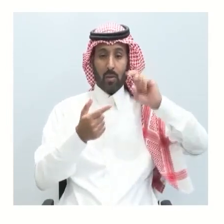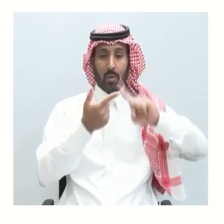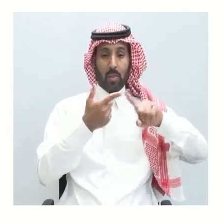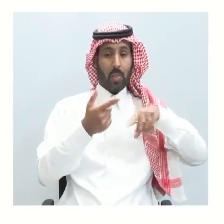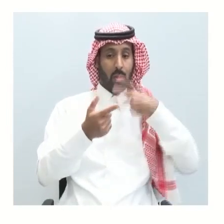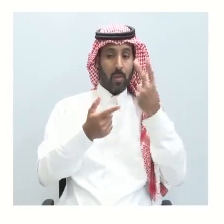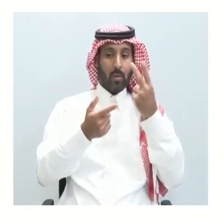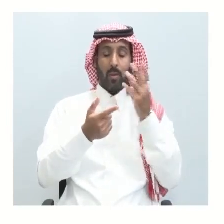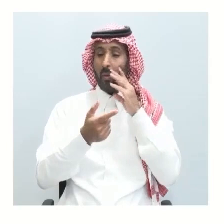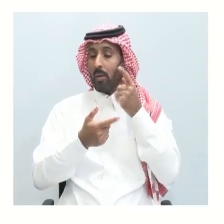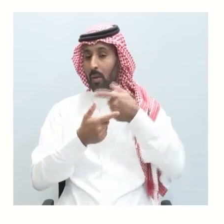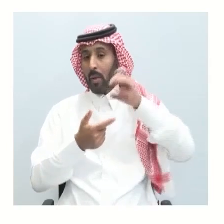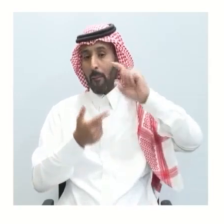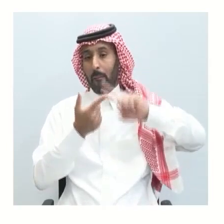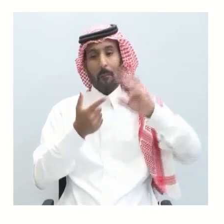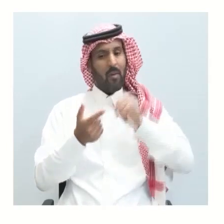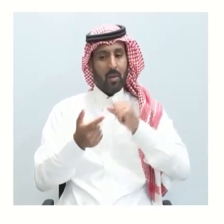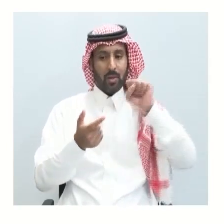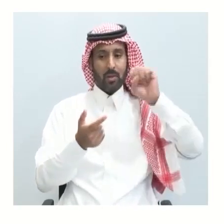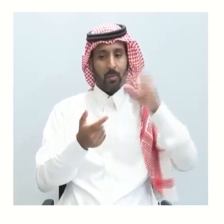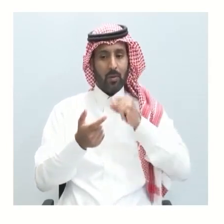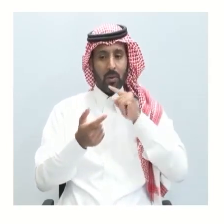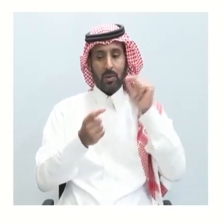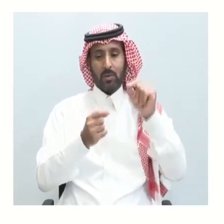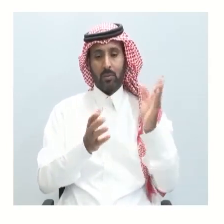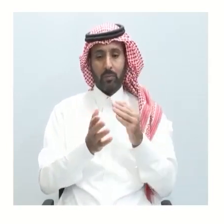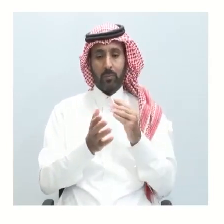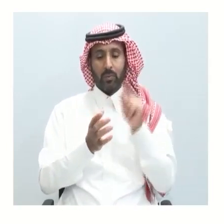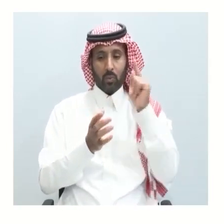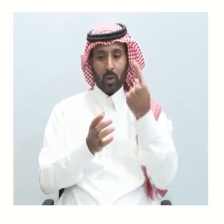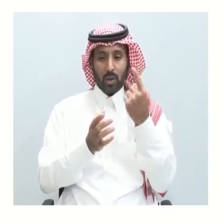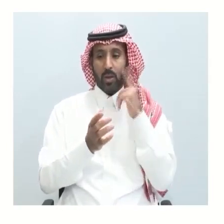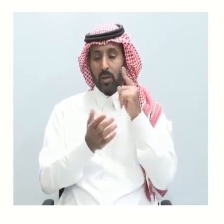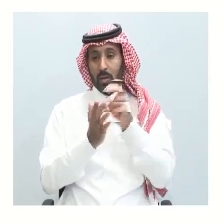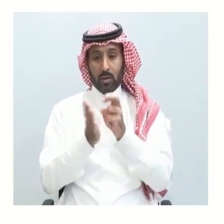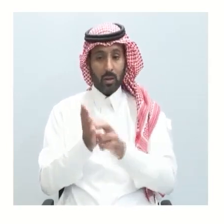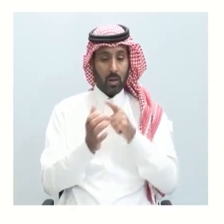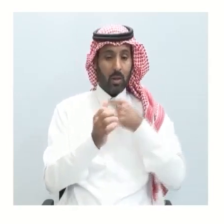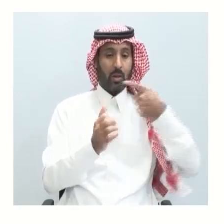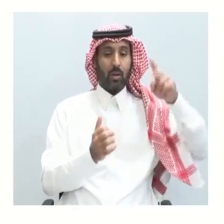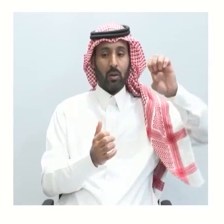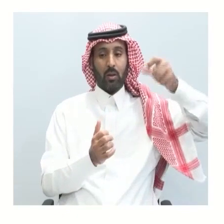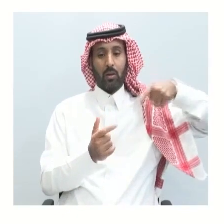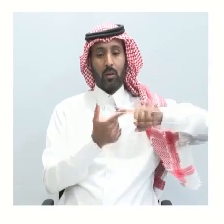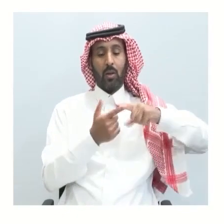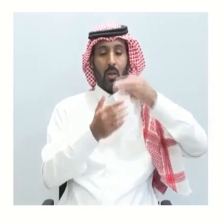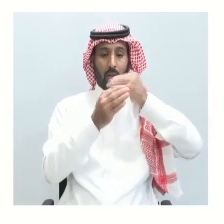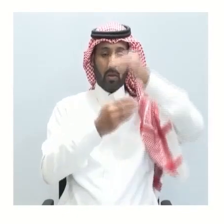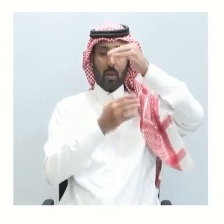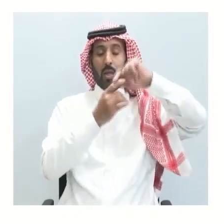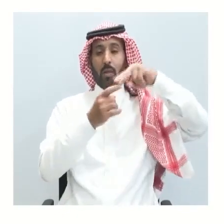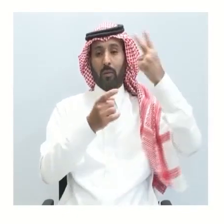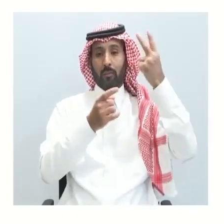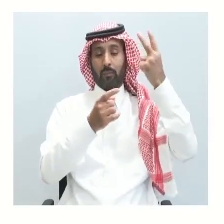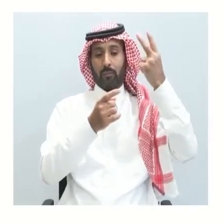المعامل 2، عند الكبريت لم يكتب شيء، إذن هو واحد. إذن نطبق القانون ونقول KAQ تساوي حاصل